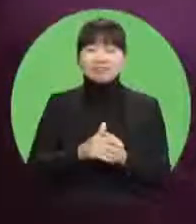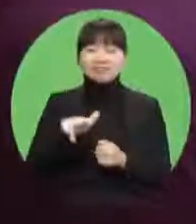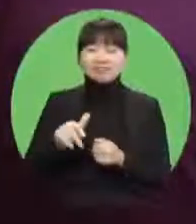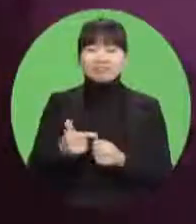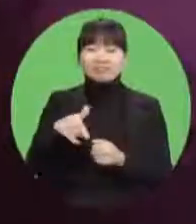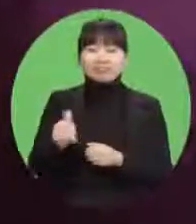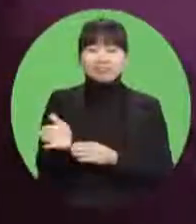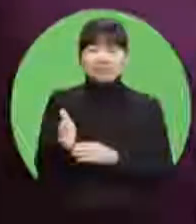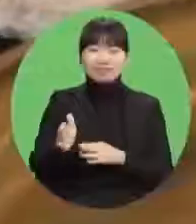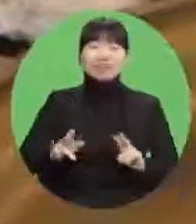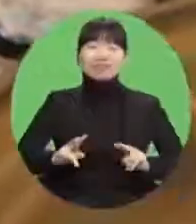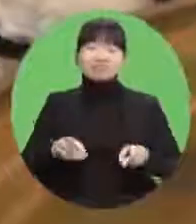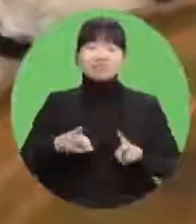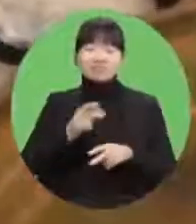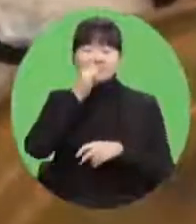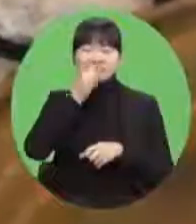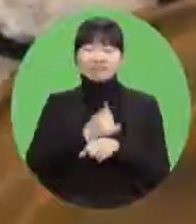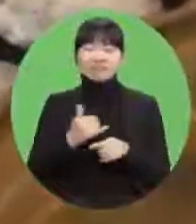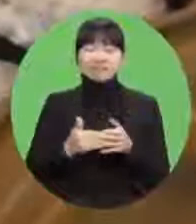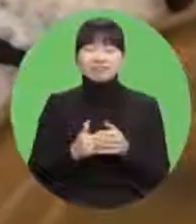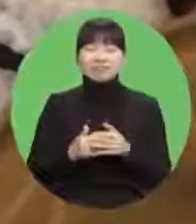조기구이랑.